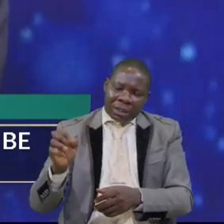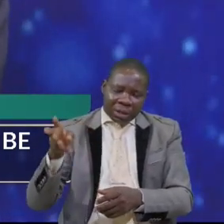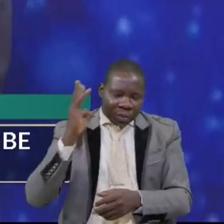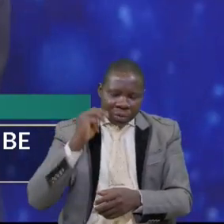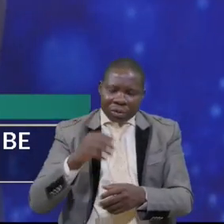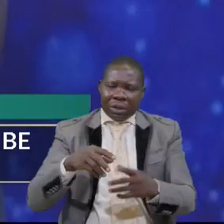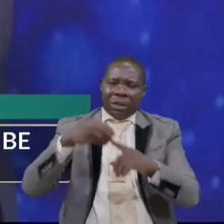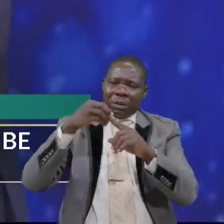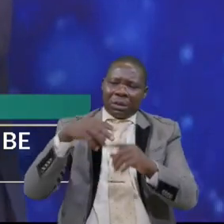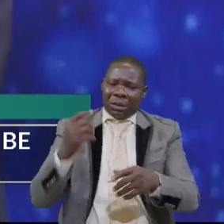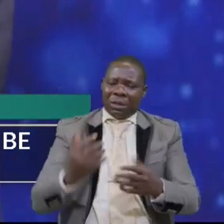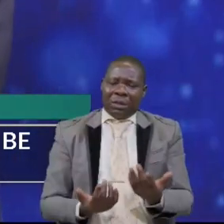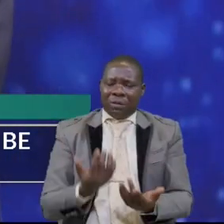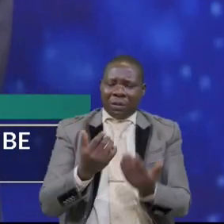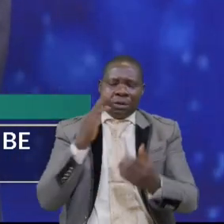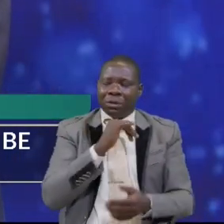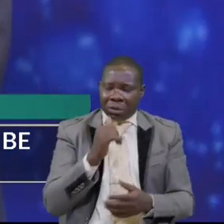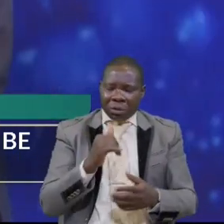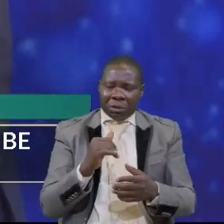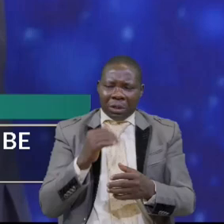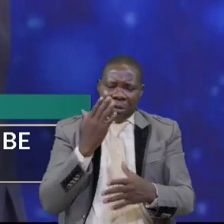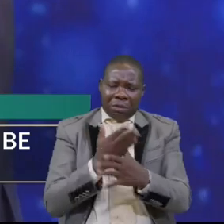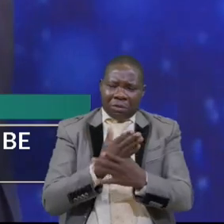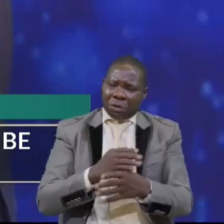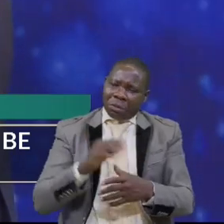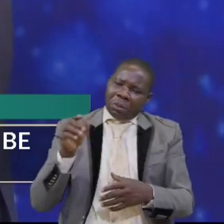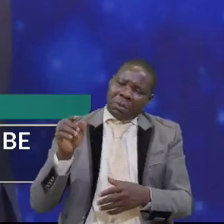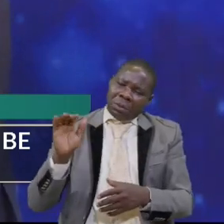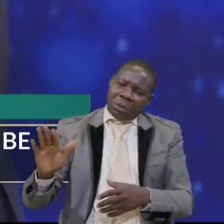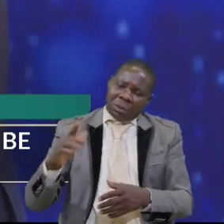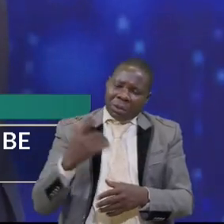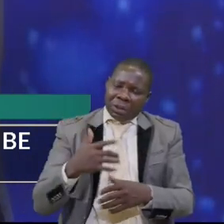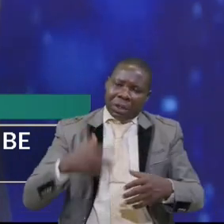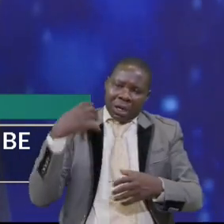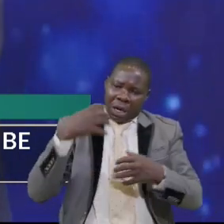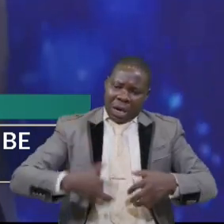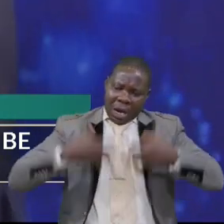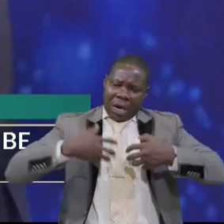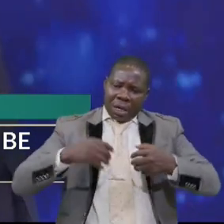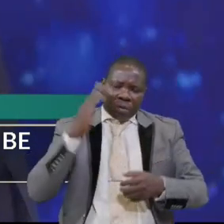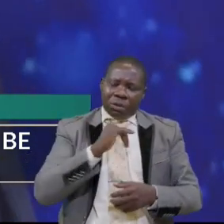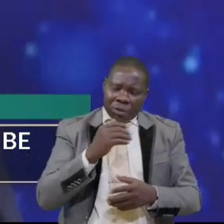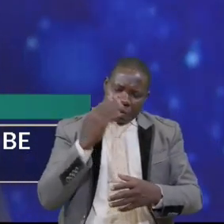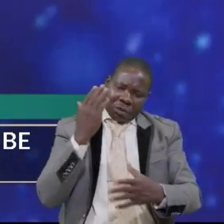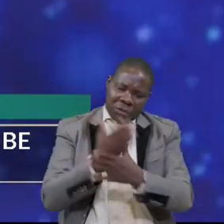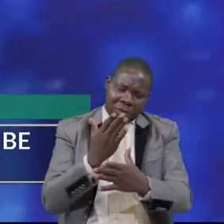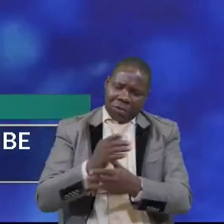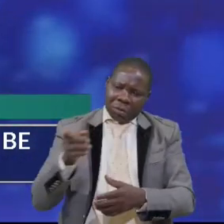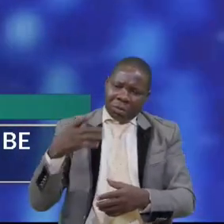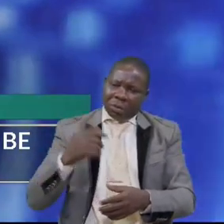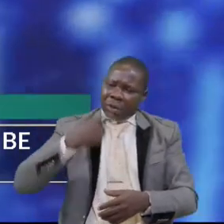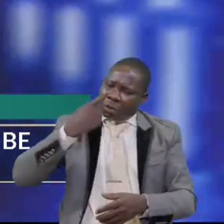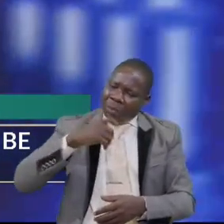pas le déranger, la fureur ne le dérangeait pas, et l'édit du roi ne le dérangeait